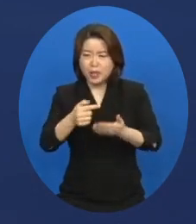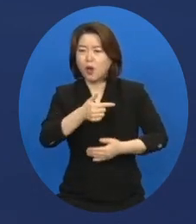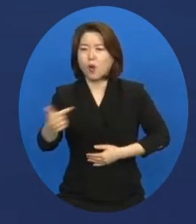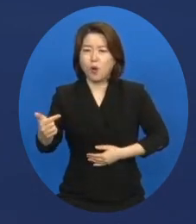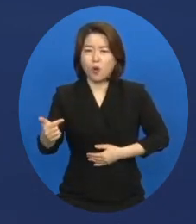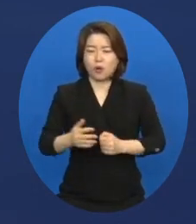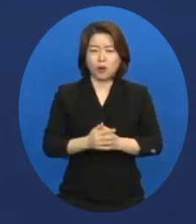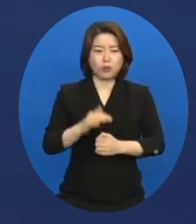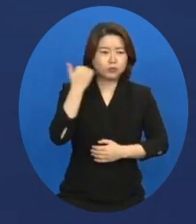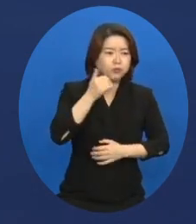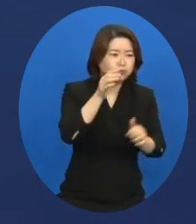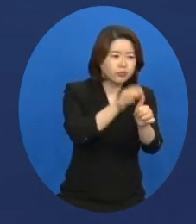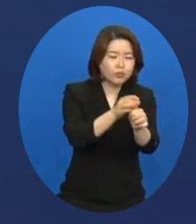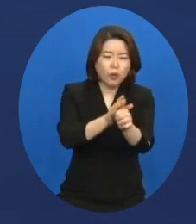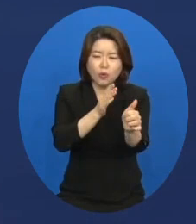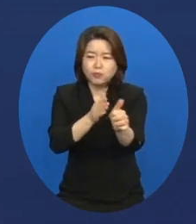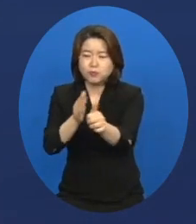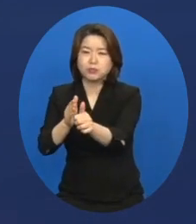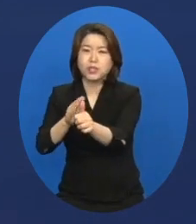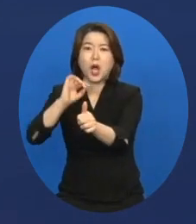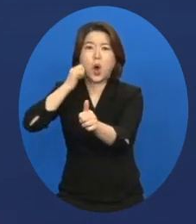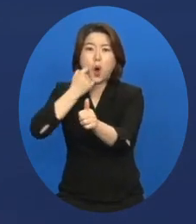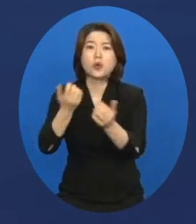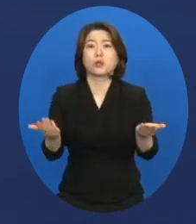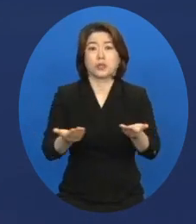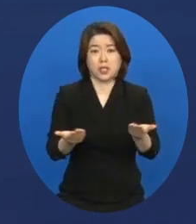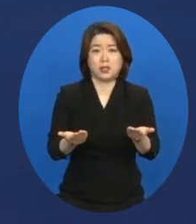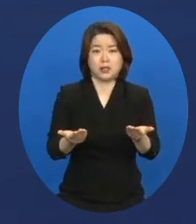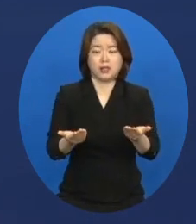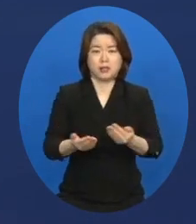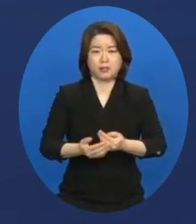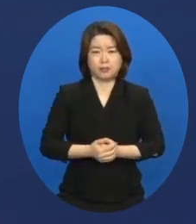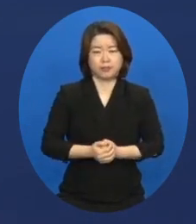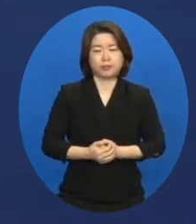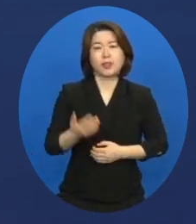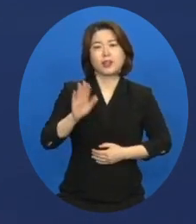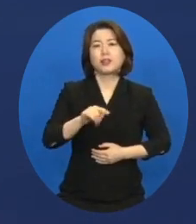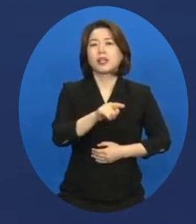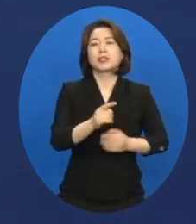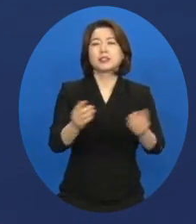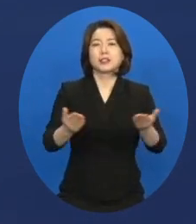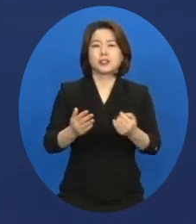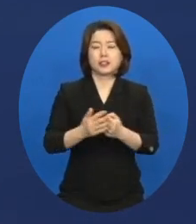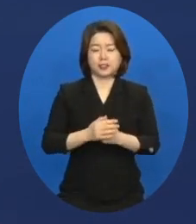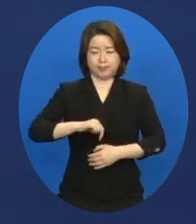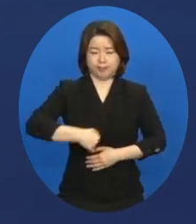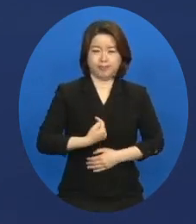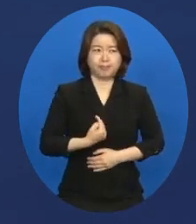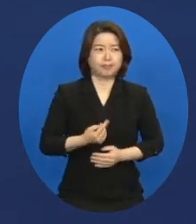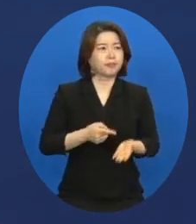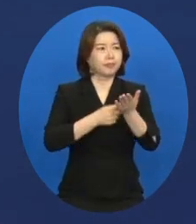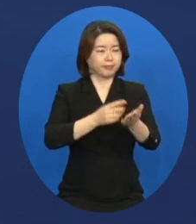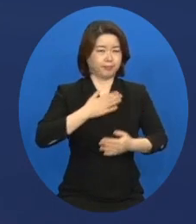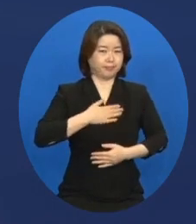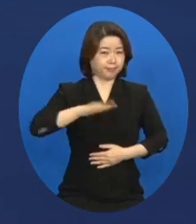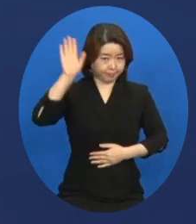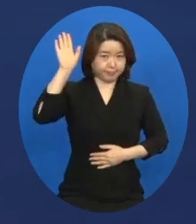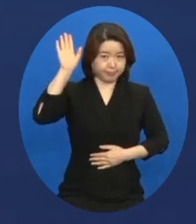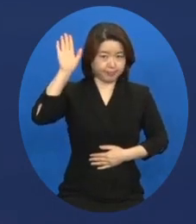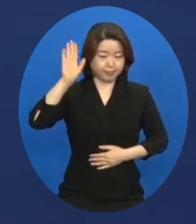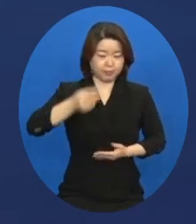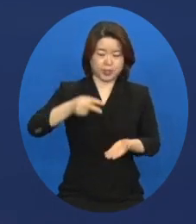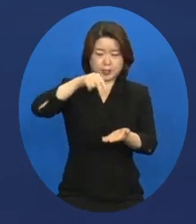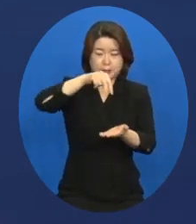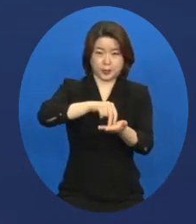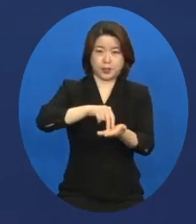선뜻 어느 사람에게도 부탁할 수 없는 일, 그런데 그 일을 스스로 자원해서 나서는 분들이